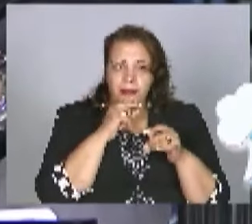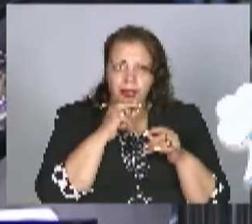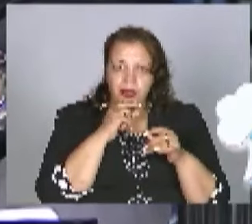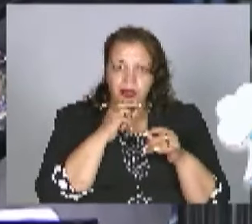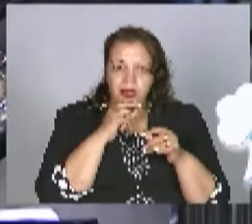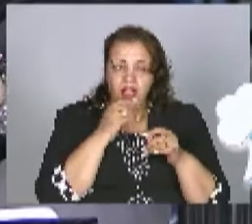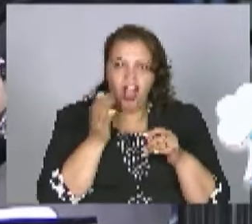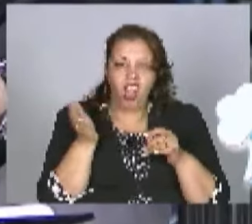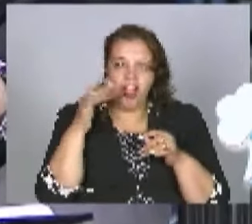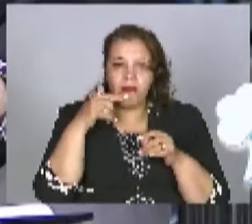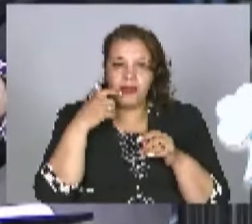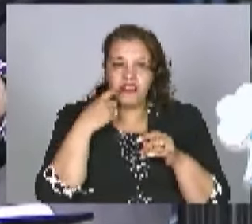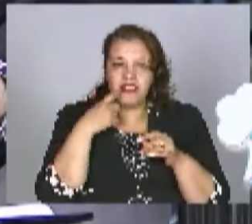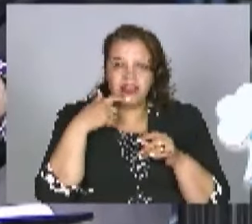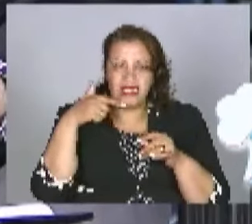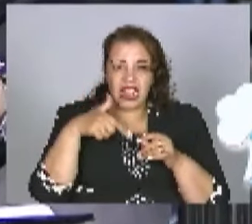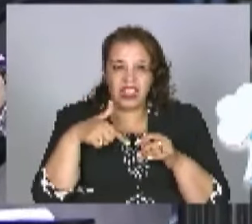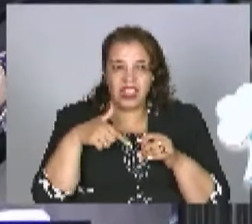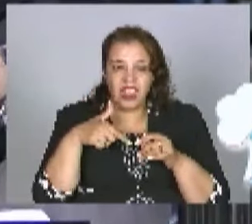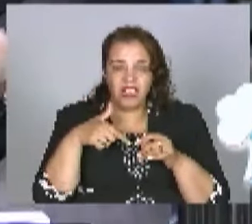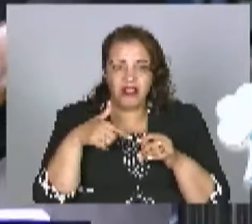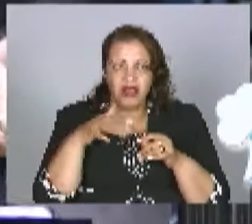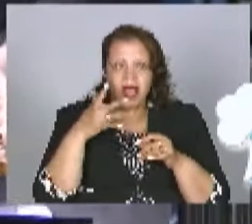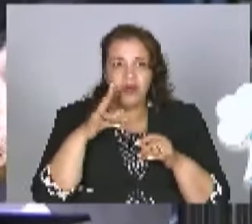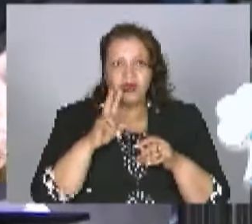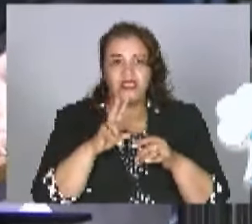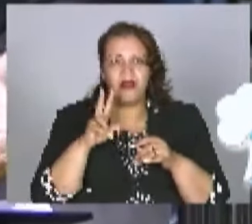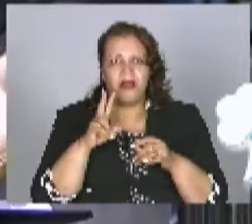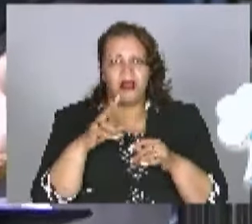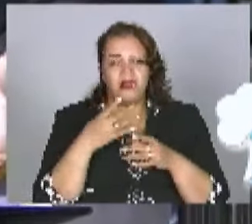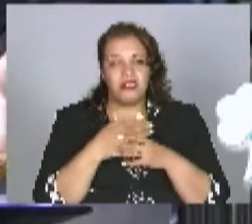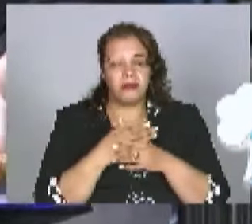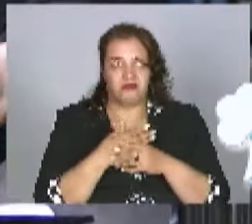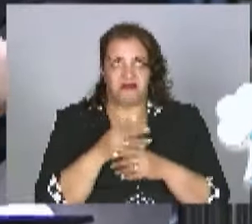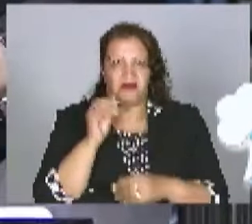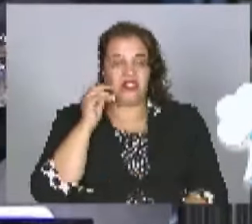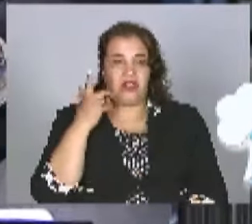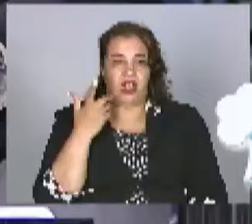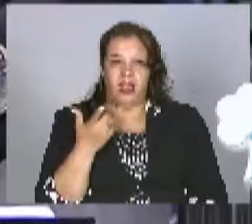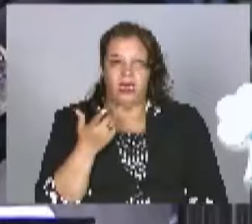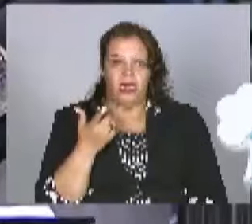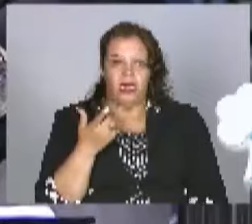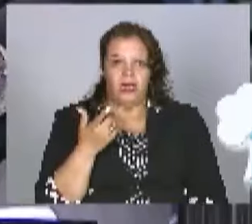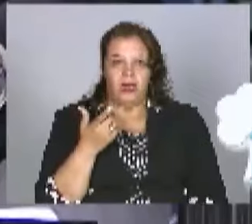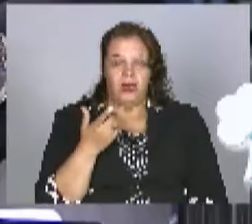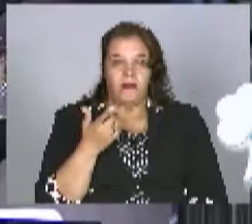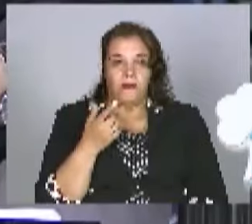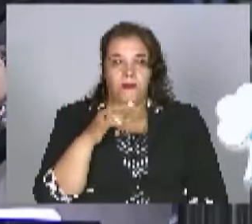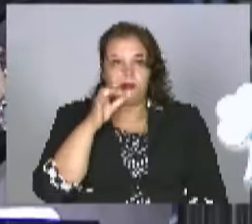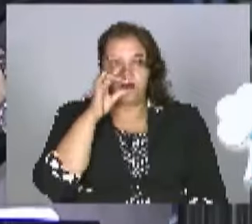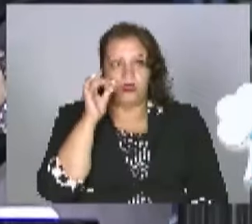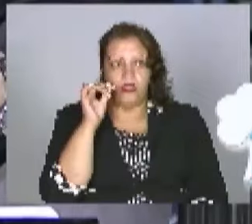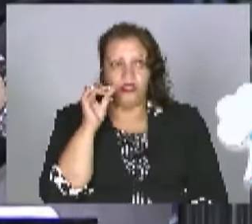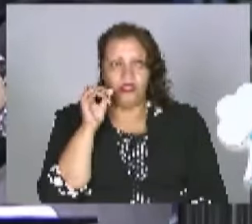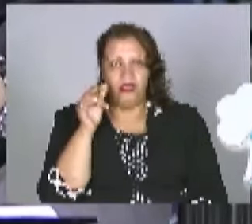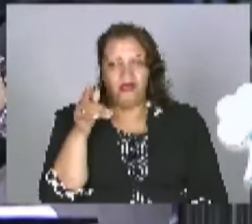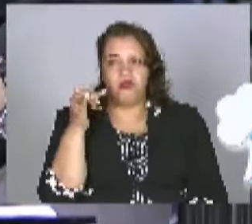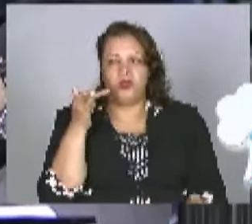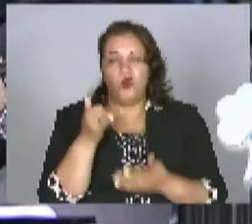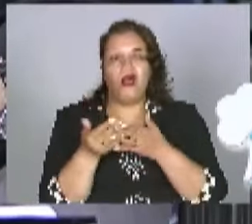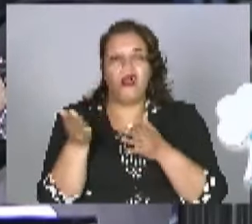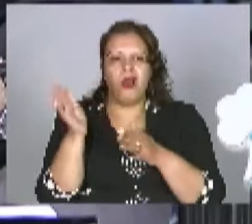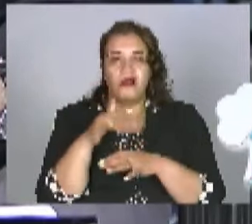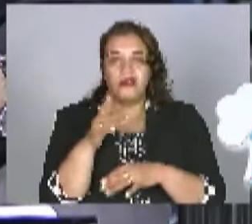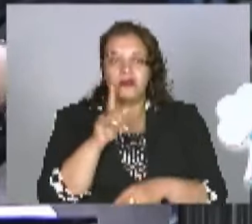بست سبع سنين اه الهرام مقلوب يعني انت متوقع منها